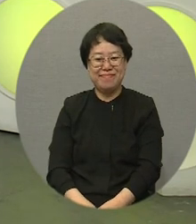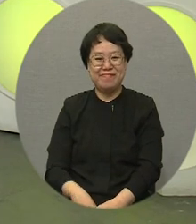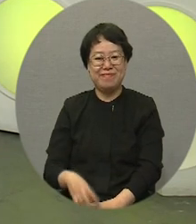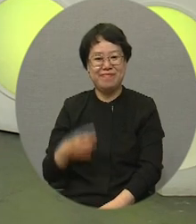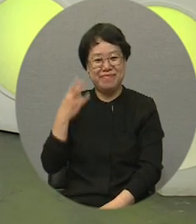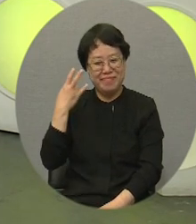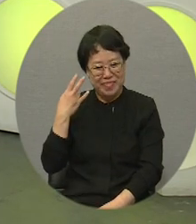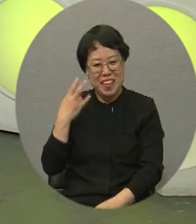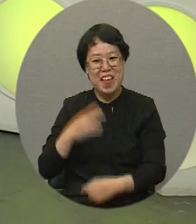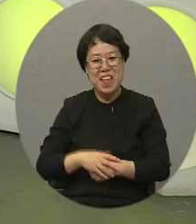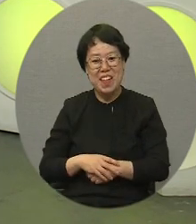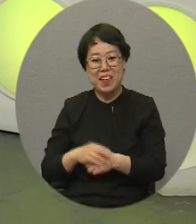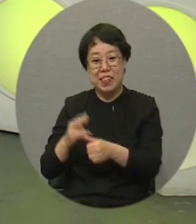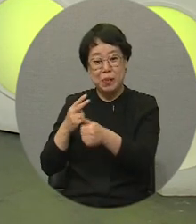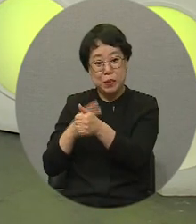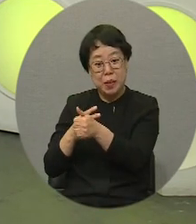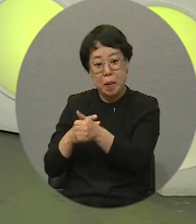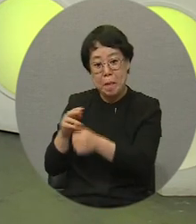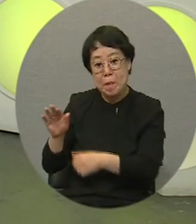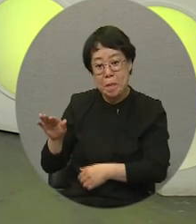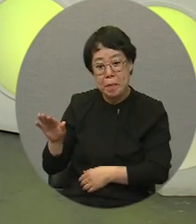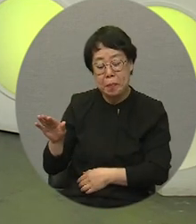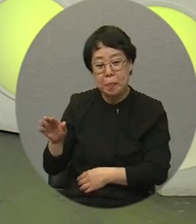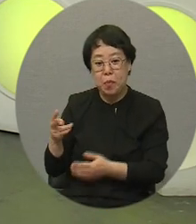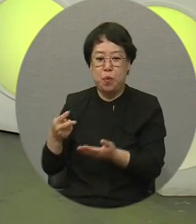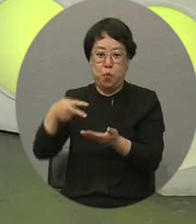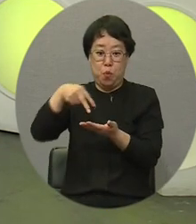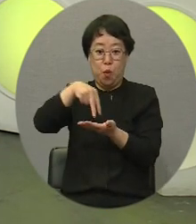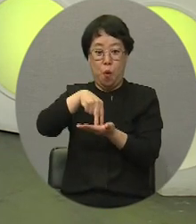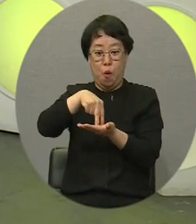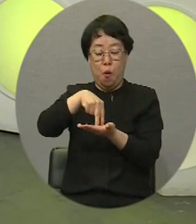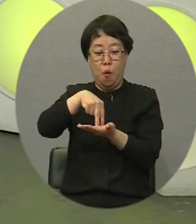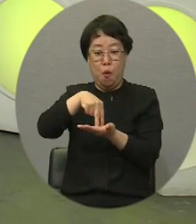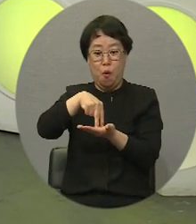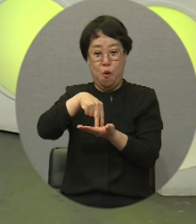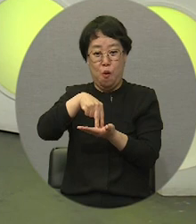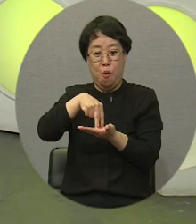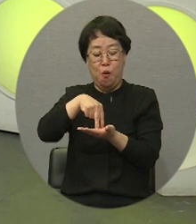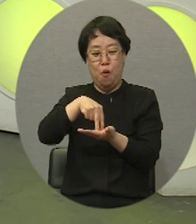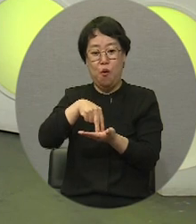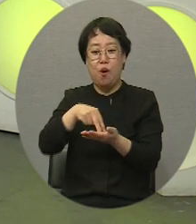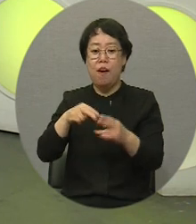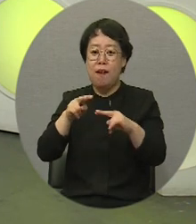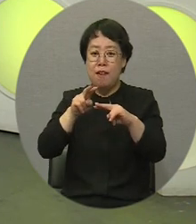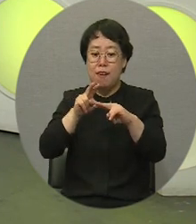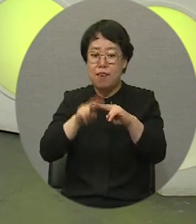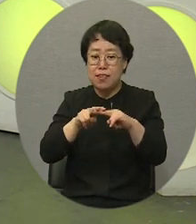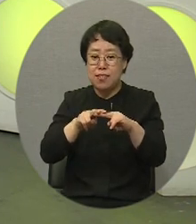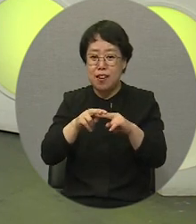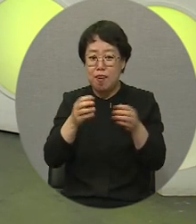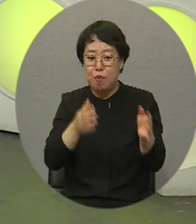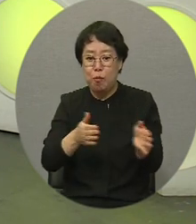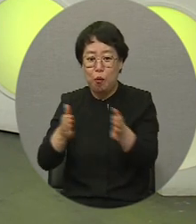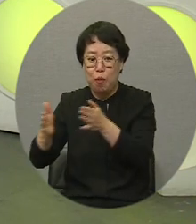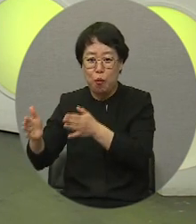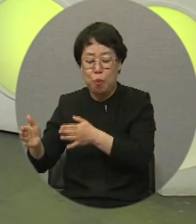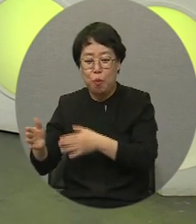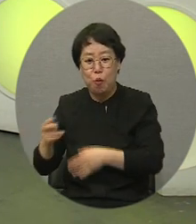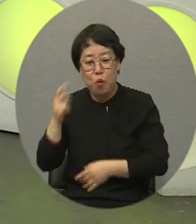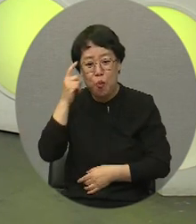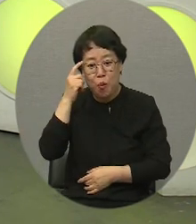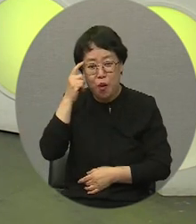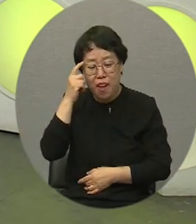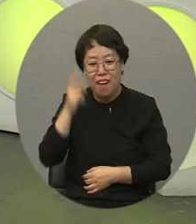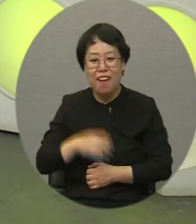네, 선생님 이제 이렇게 서서 계시는데요. 네. 왜 의자를 치웠냐면 시청자